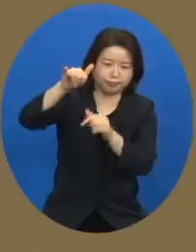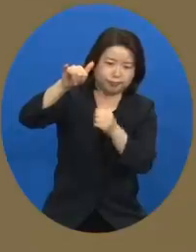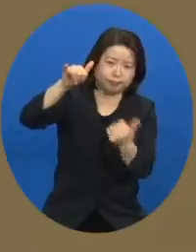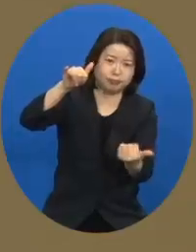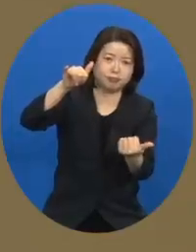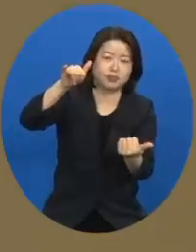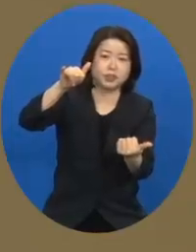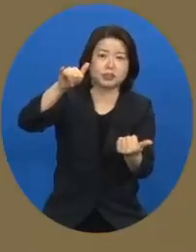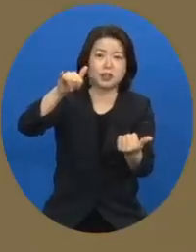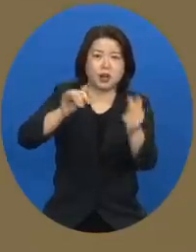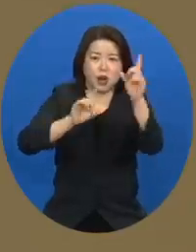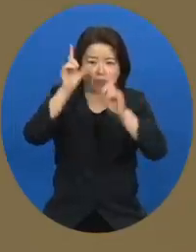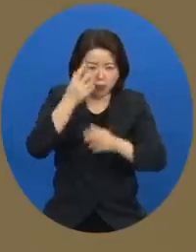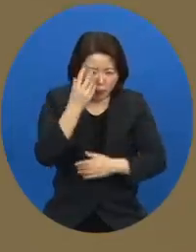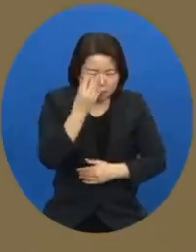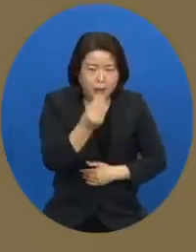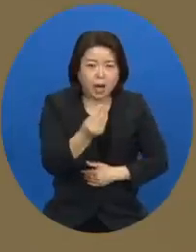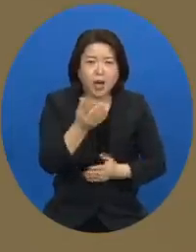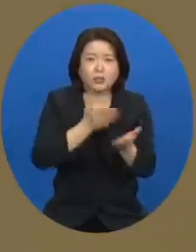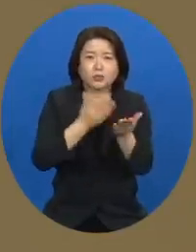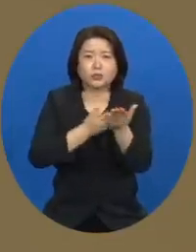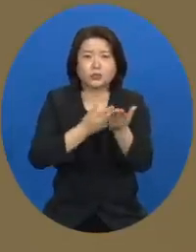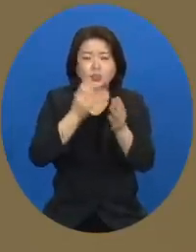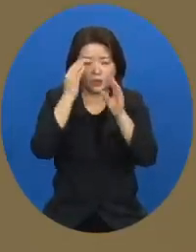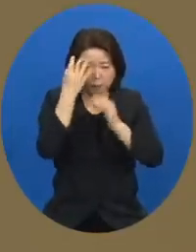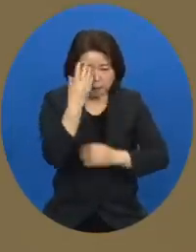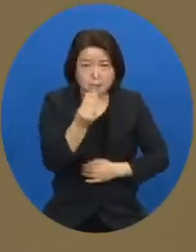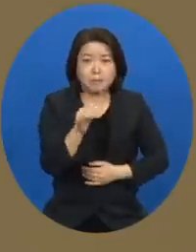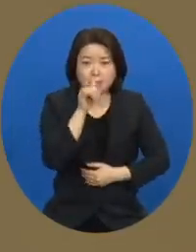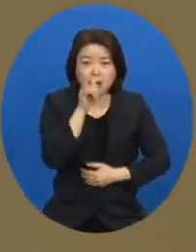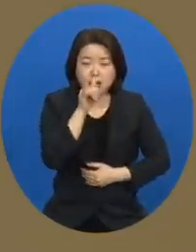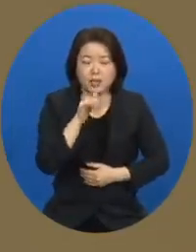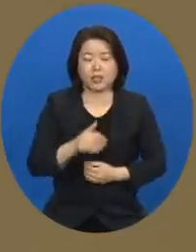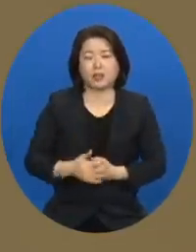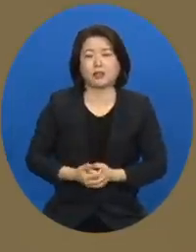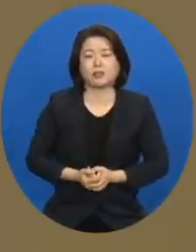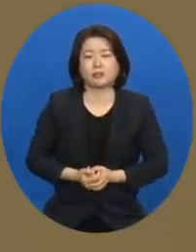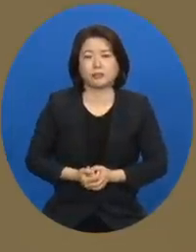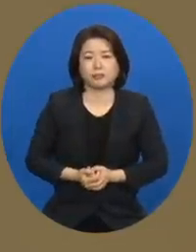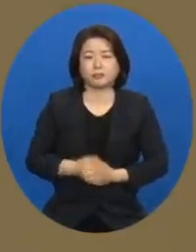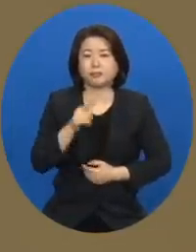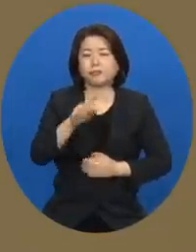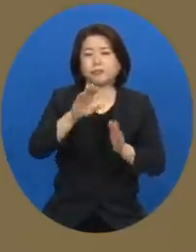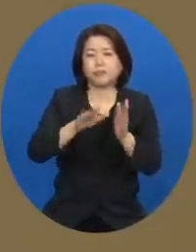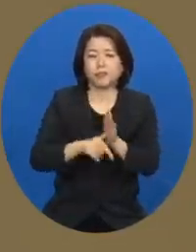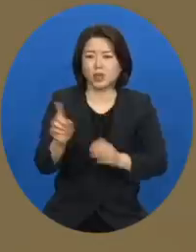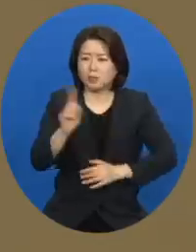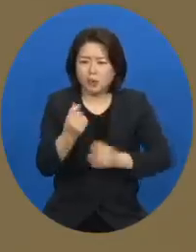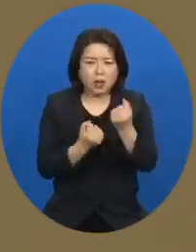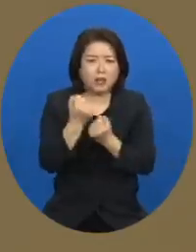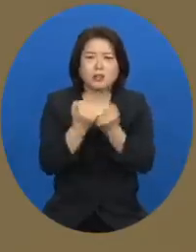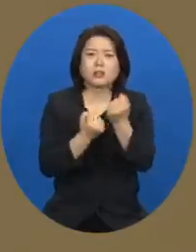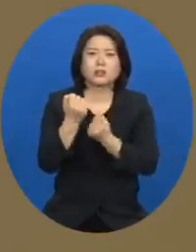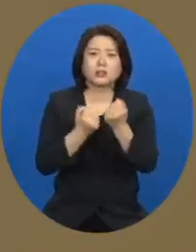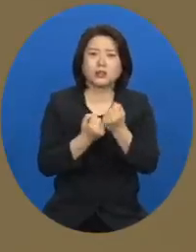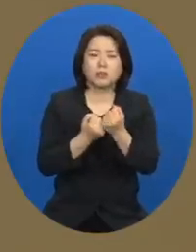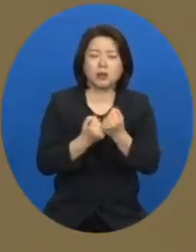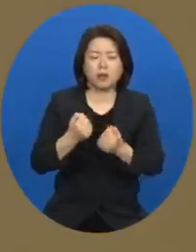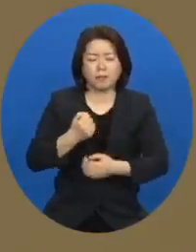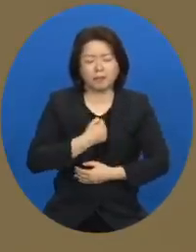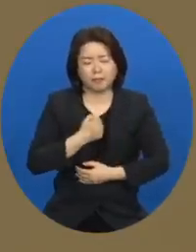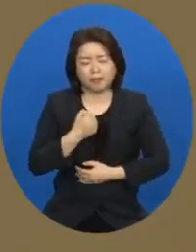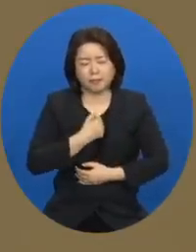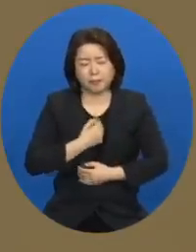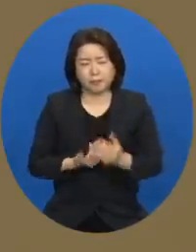그 비참한 장면을 뉴스에서 보았죠. 그때 뭐라고 설명할 수 없는 애통함이